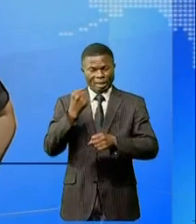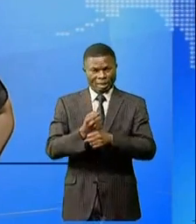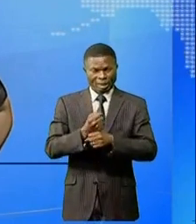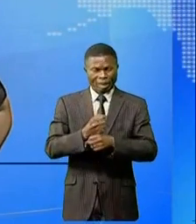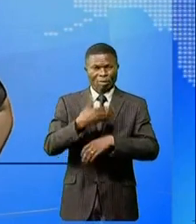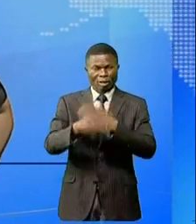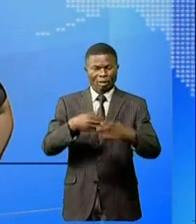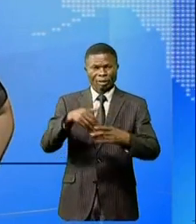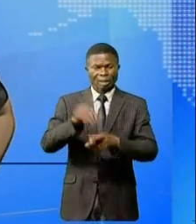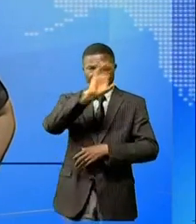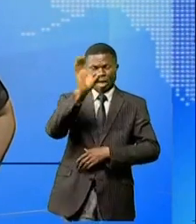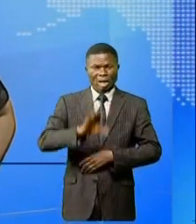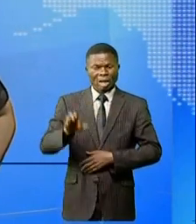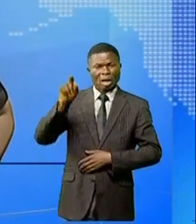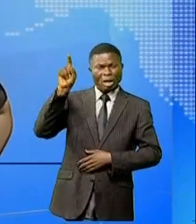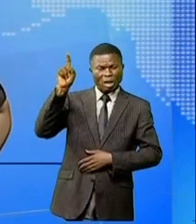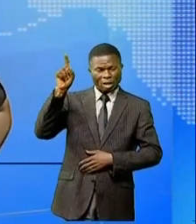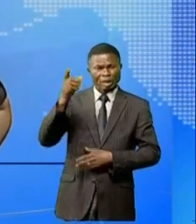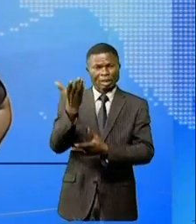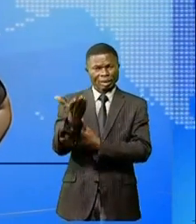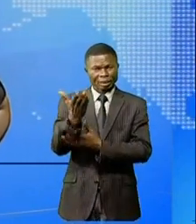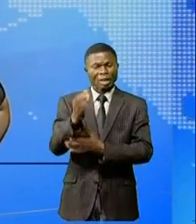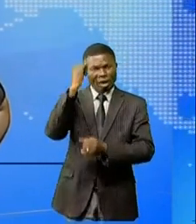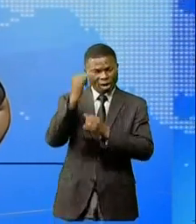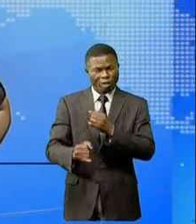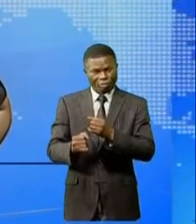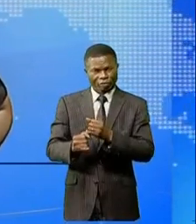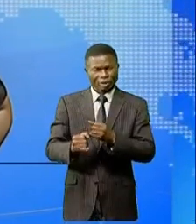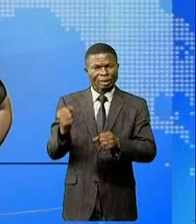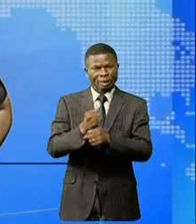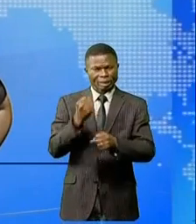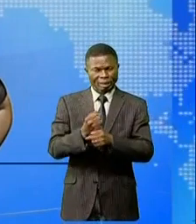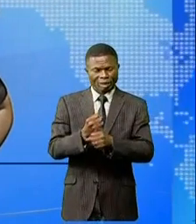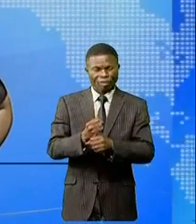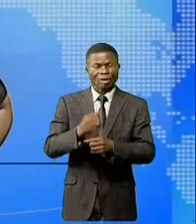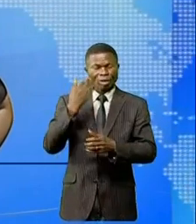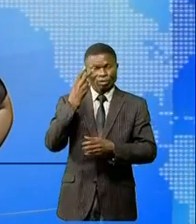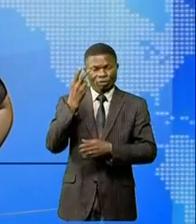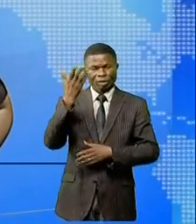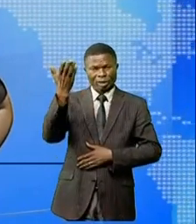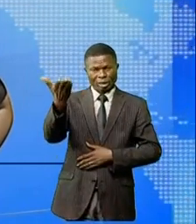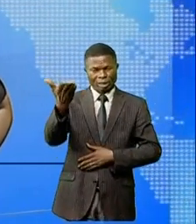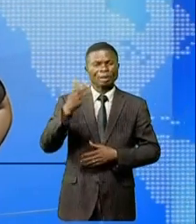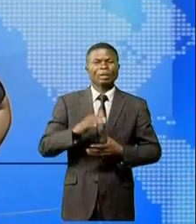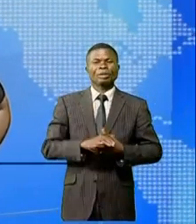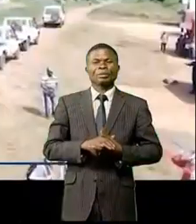sujet dans la commune de Ngalema nécessite la fermeture de l'avenue du tourisme. Reportage Serge